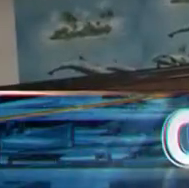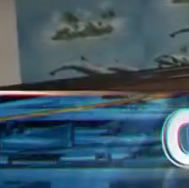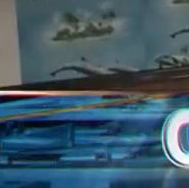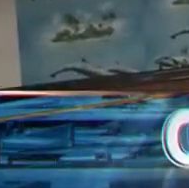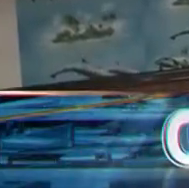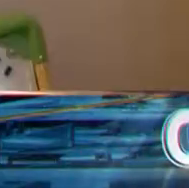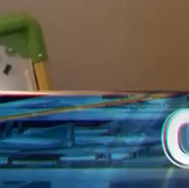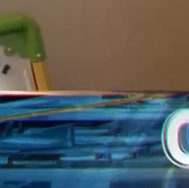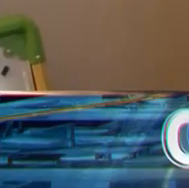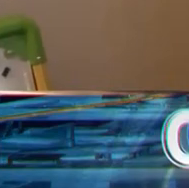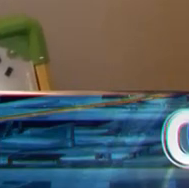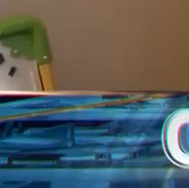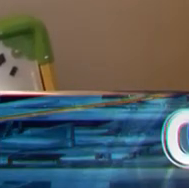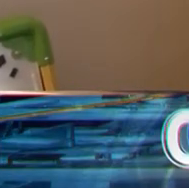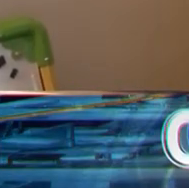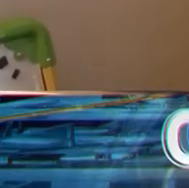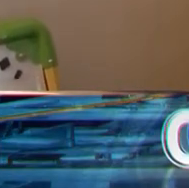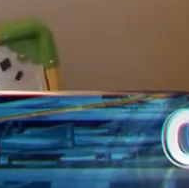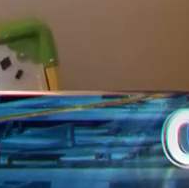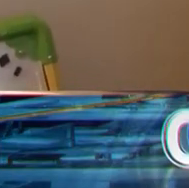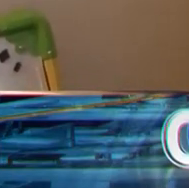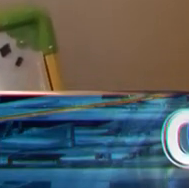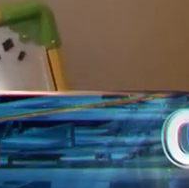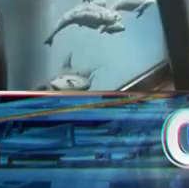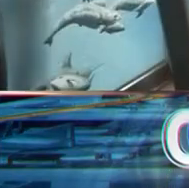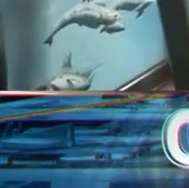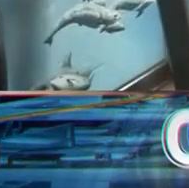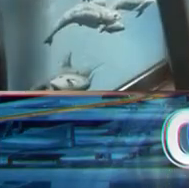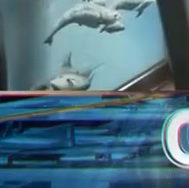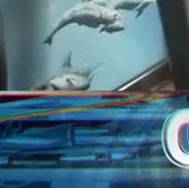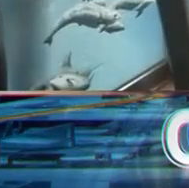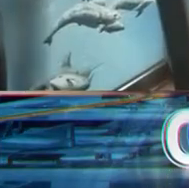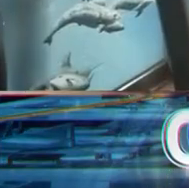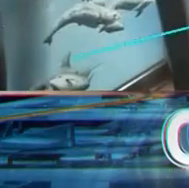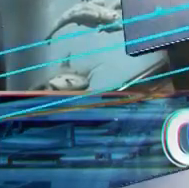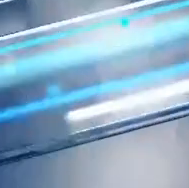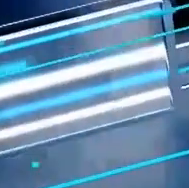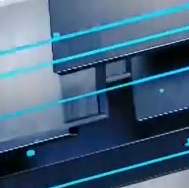Луч надежды. В Киенском районе открылся реабилитационный центр для особенных детей.